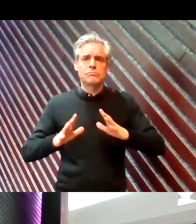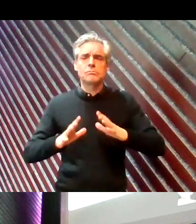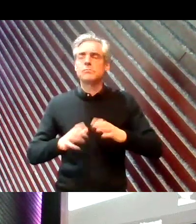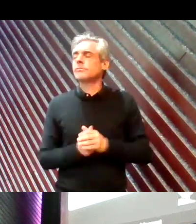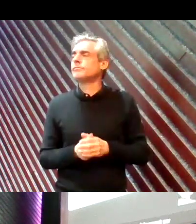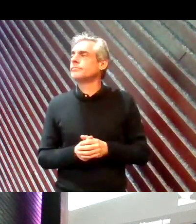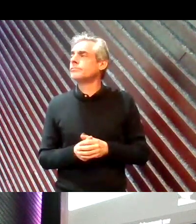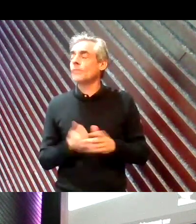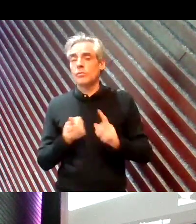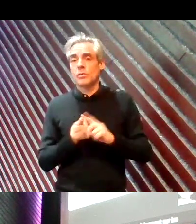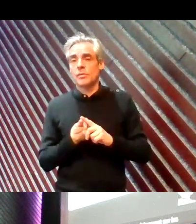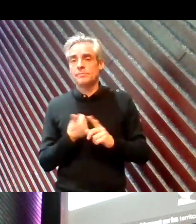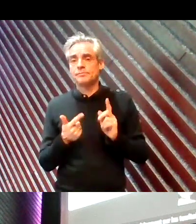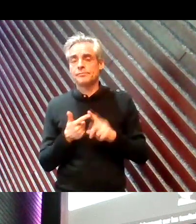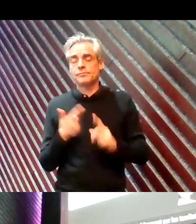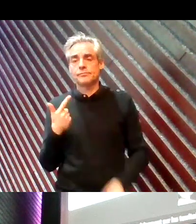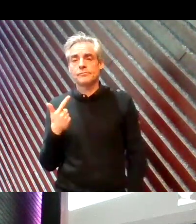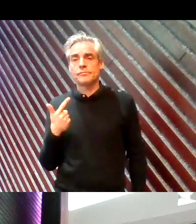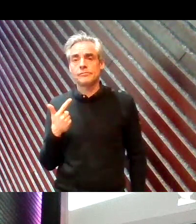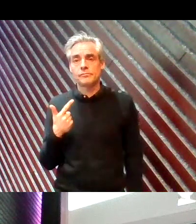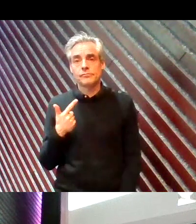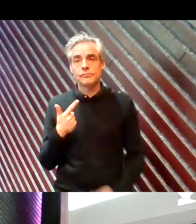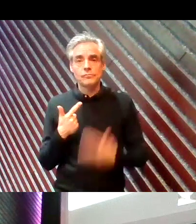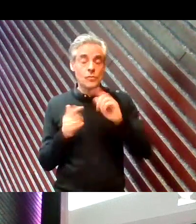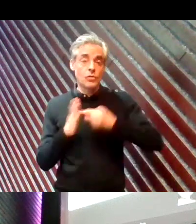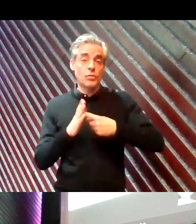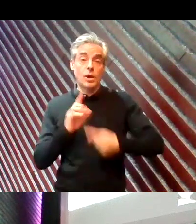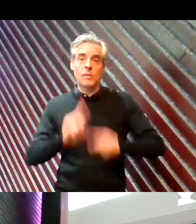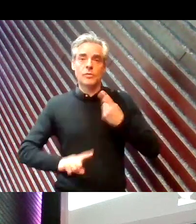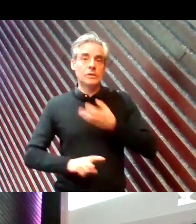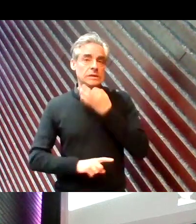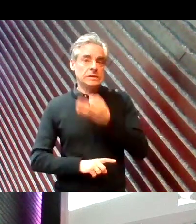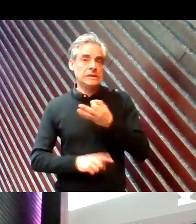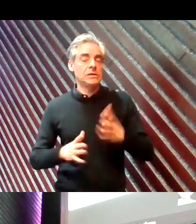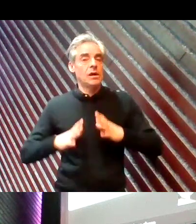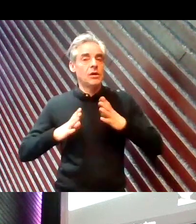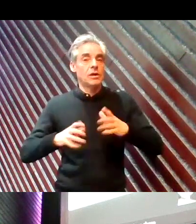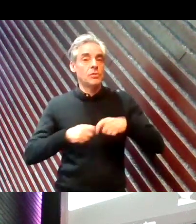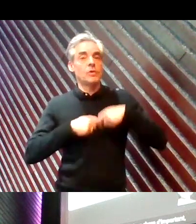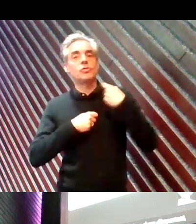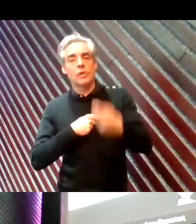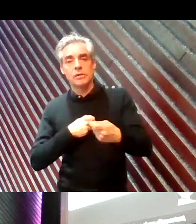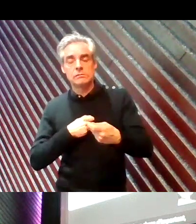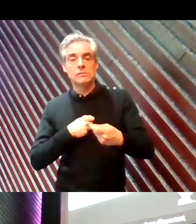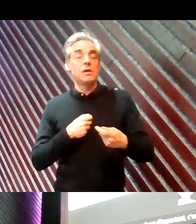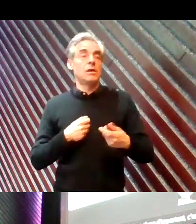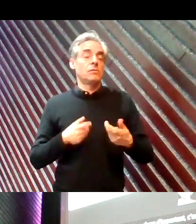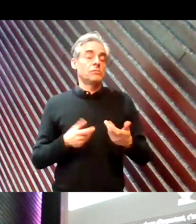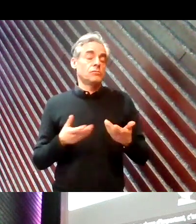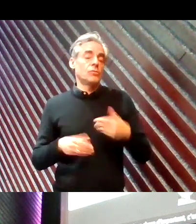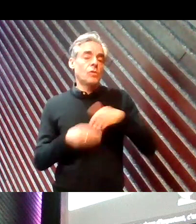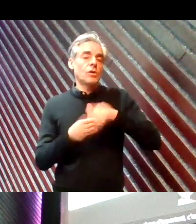territoires. Ça, c'est le premier point que je voulais dire. Et aussi, il quelque chose d'important, c'est aussi que un engagement dans la durée. Chez l'Unicité,